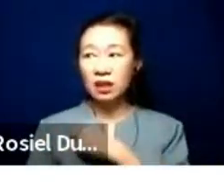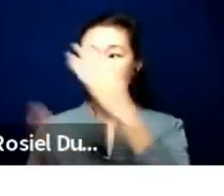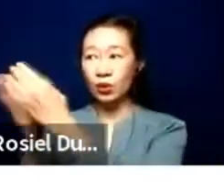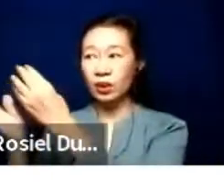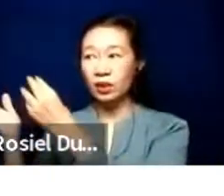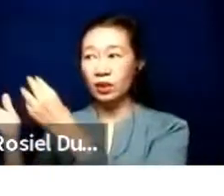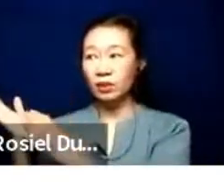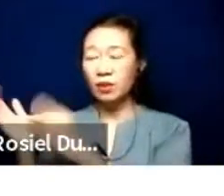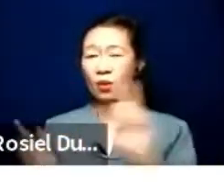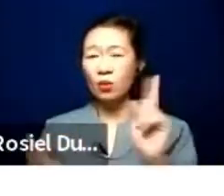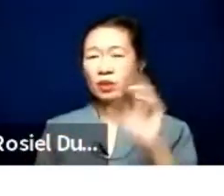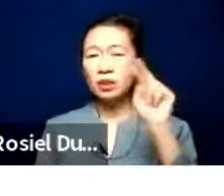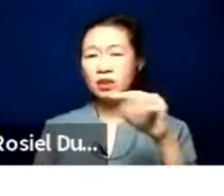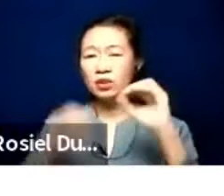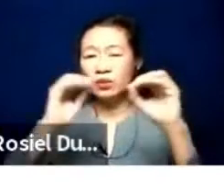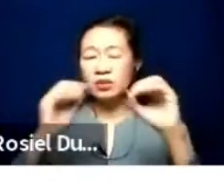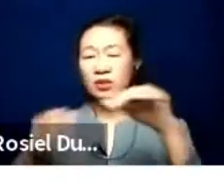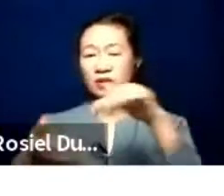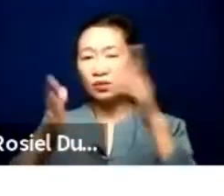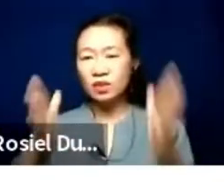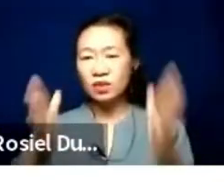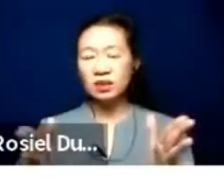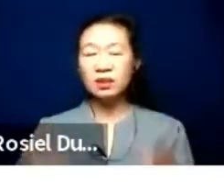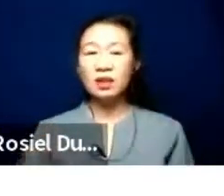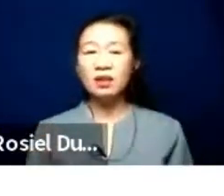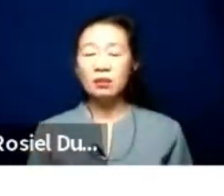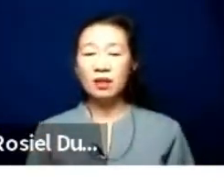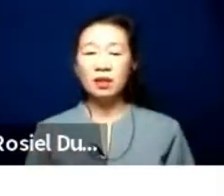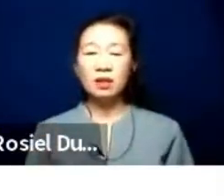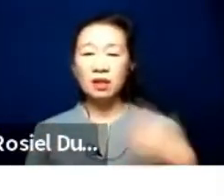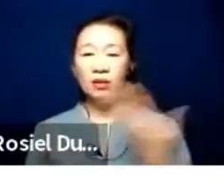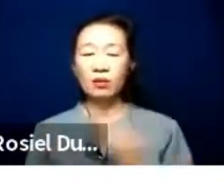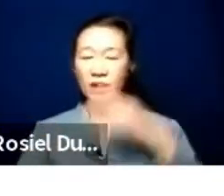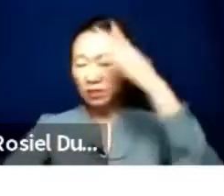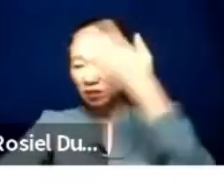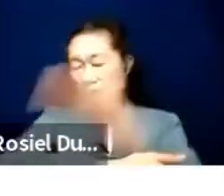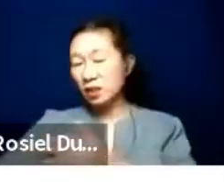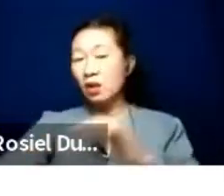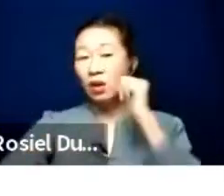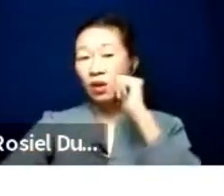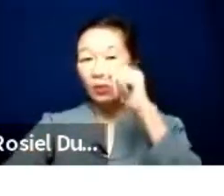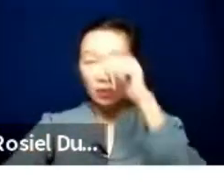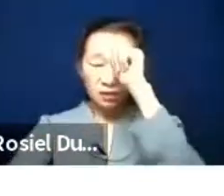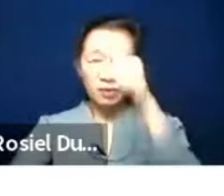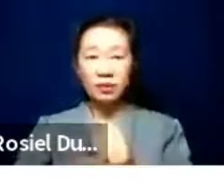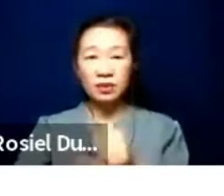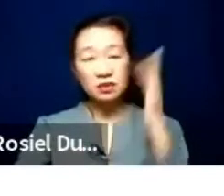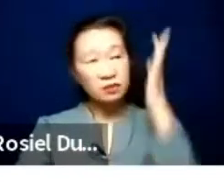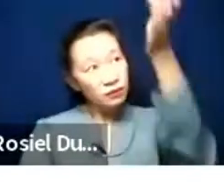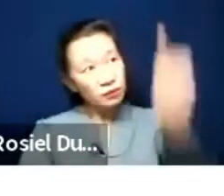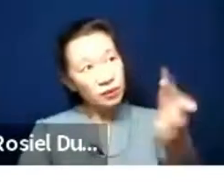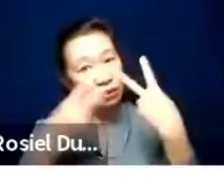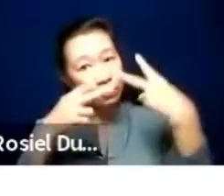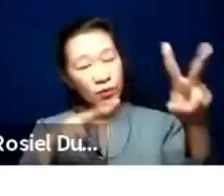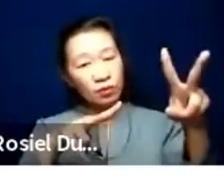ng kailangan ituro sa ating mga estudyante or sa ating mga anak, lagi nating tatandaan na it's forward-looking. Lagi